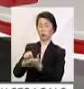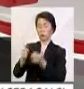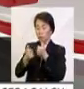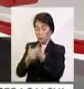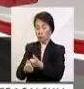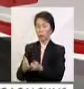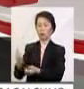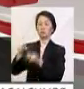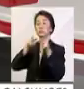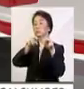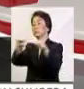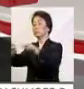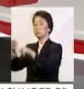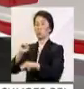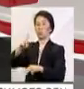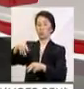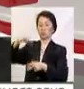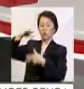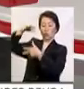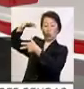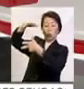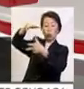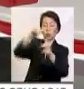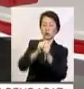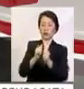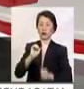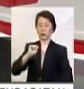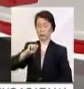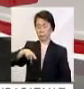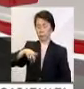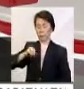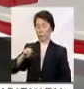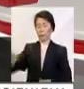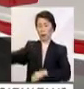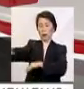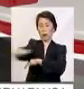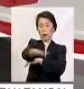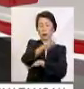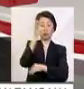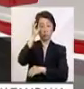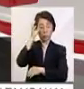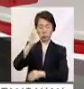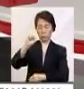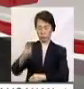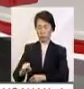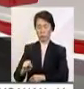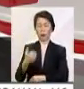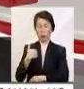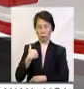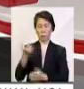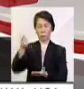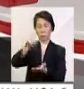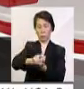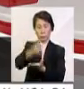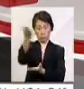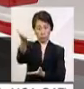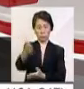mengikuti tinjauan dan operasi udara bersama Maritim Malaysia di sekitar perairan Laut China Selatan ada laporannya.